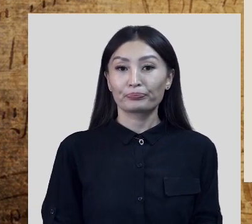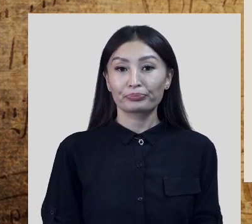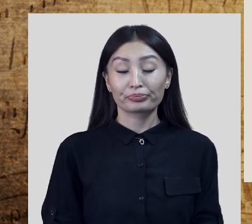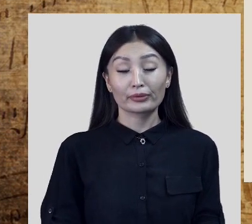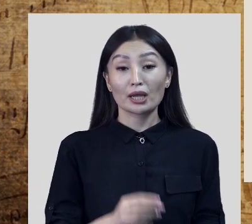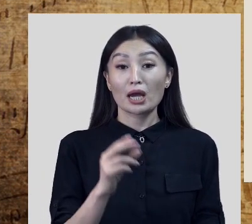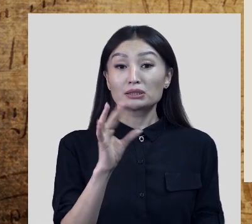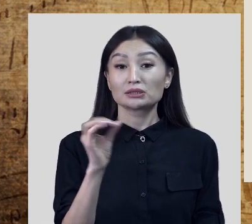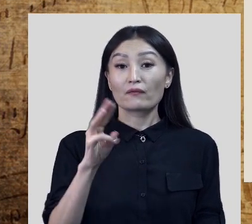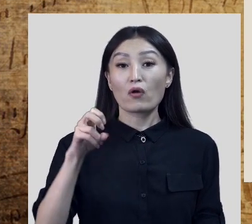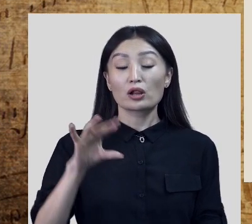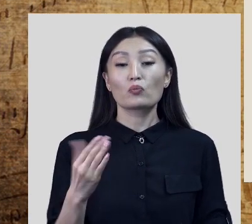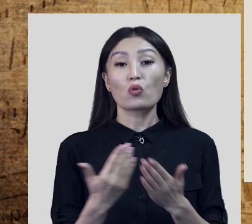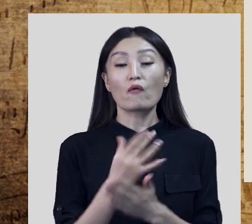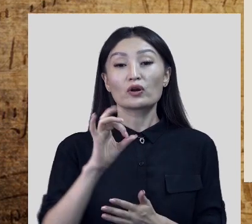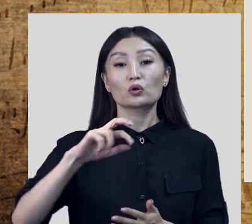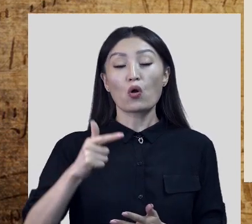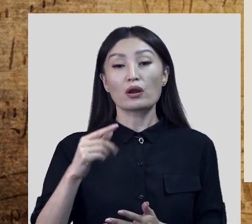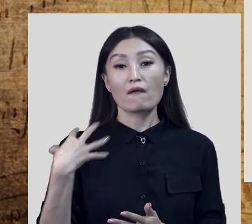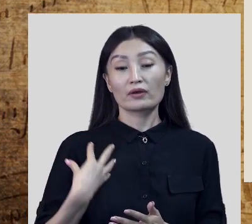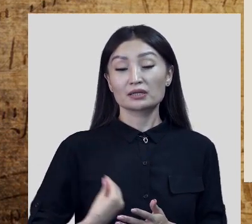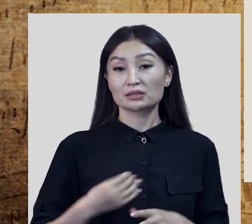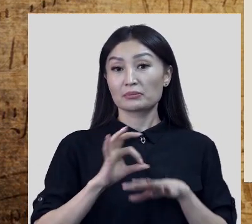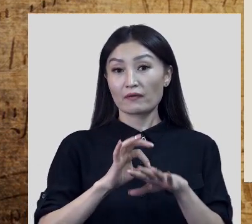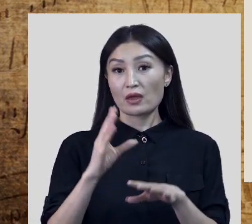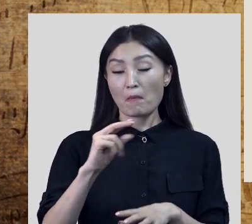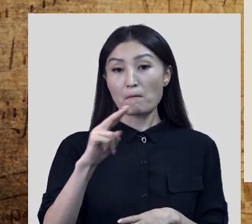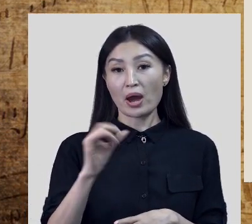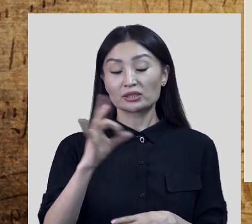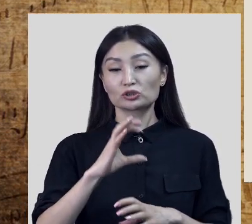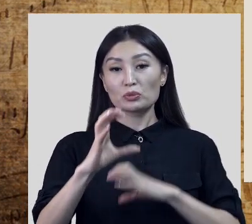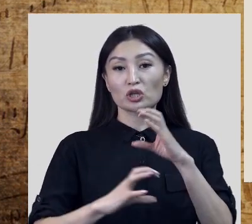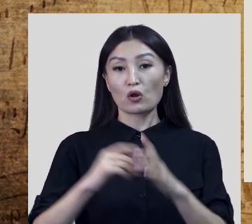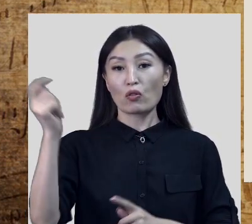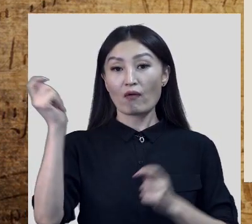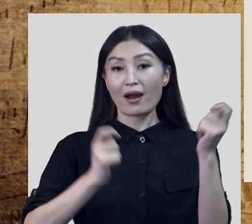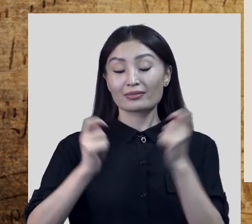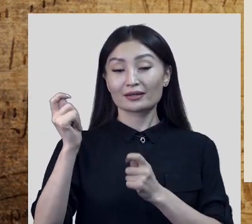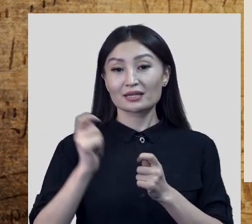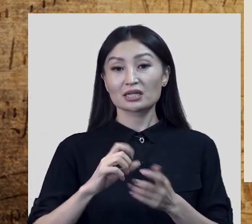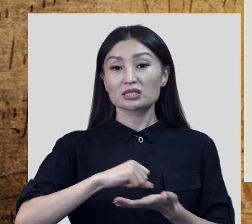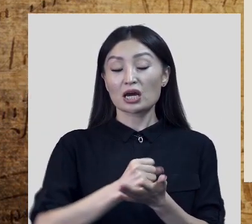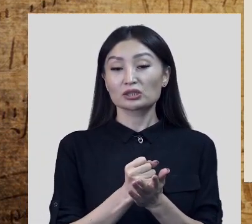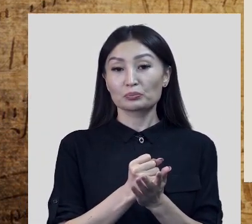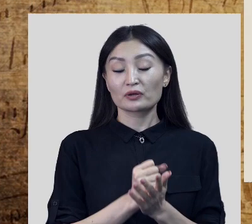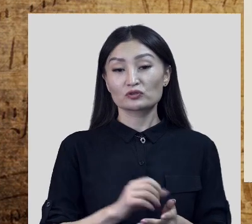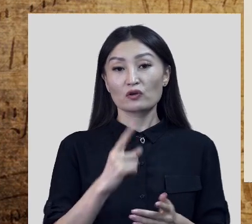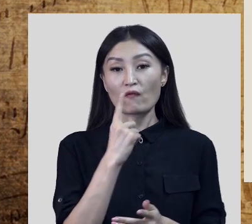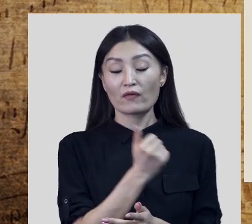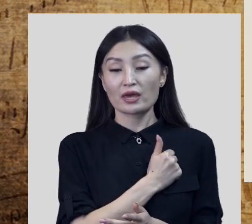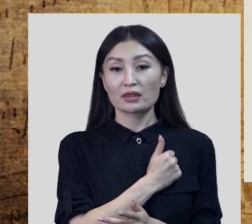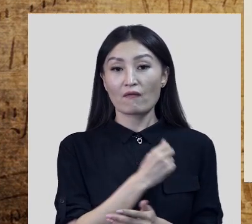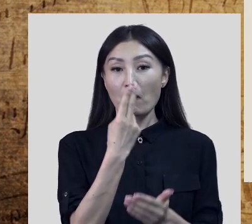символом новой роли франции стало проведение в париже международного конгресса закрепив шива результаты военного поражения